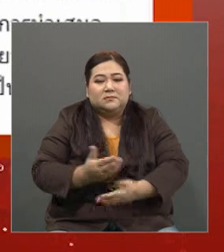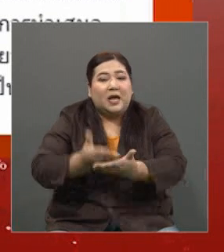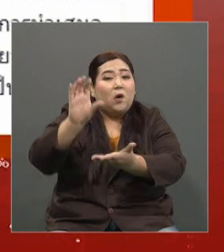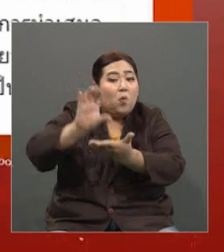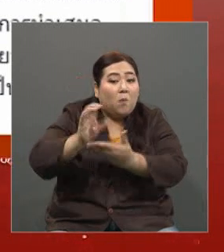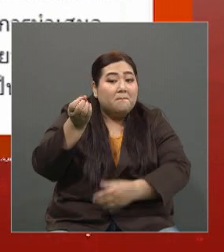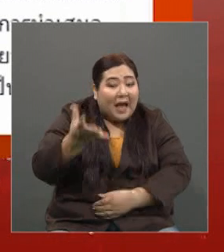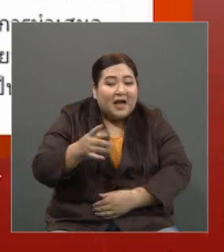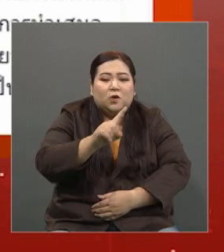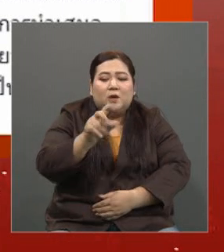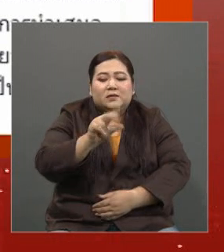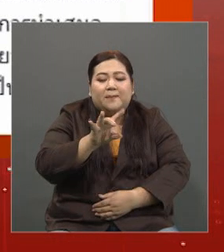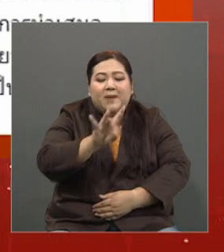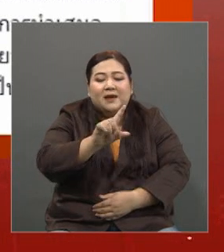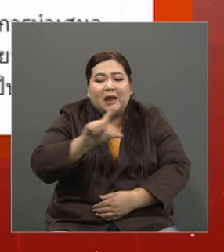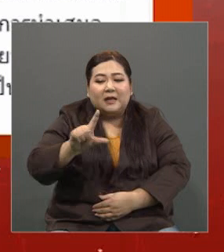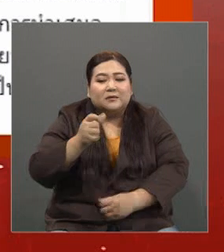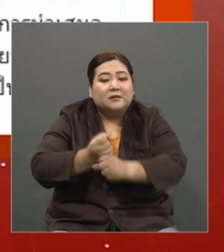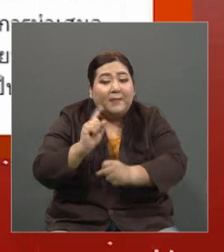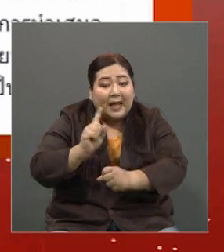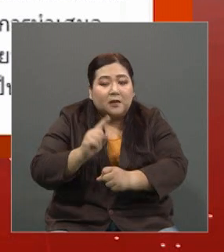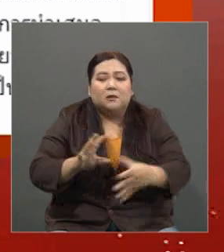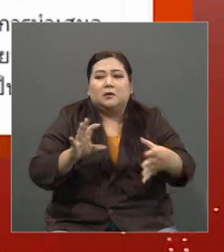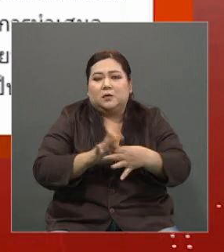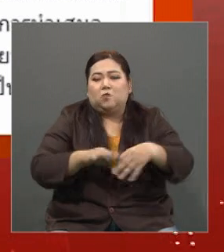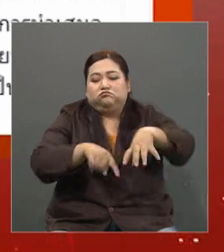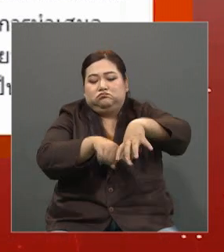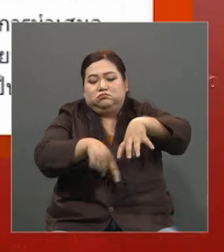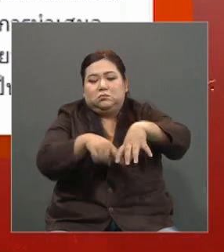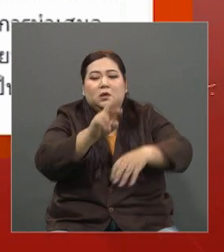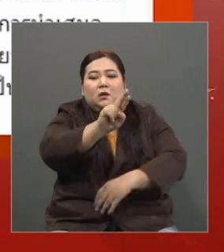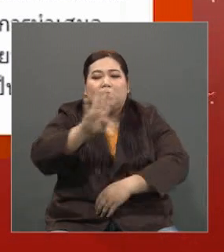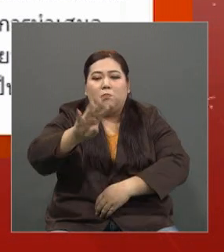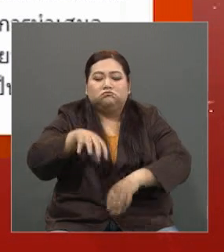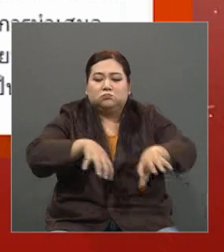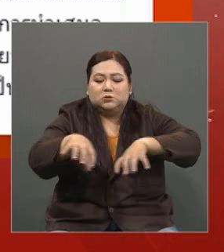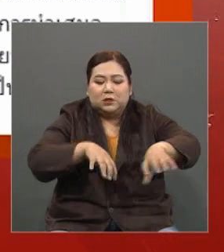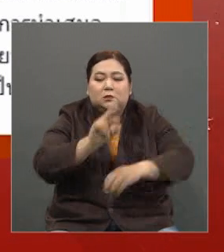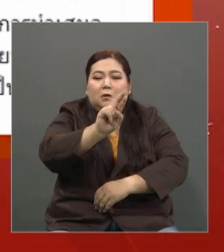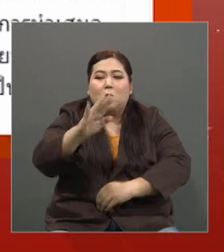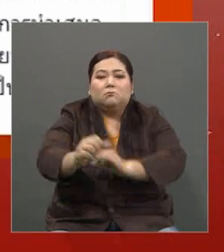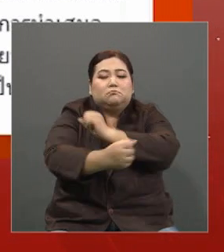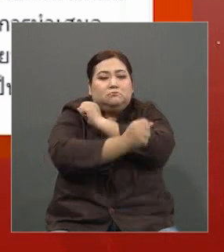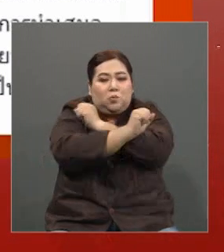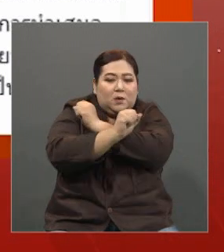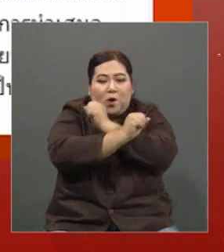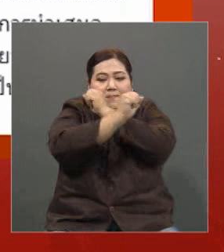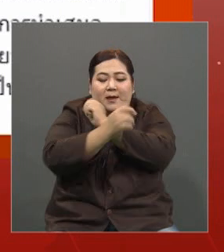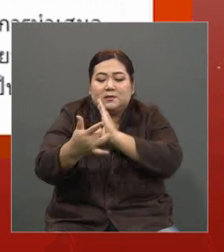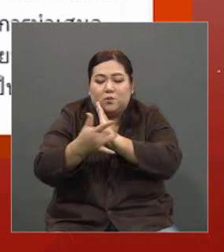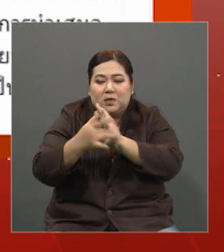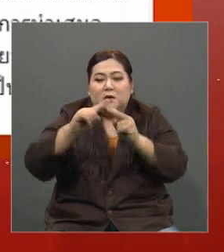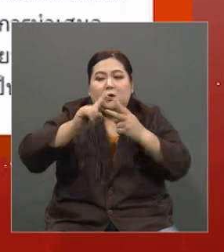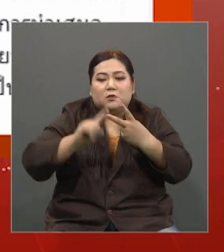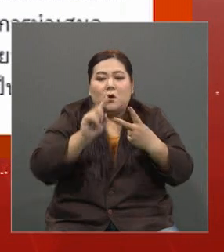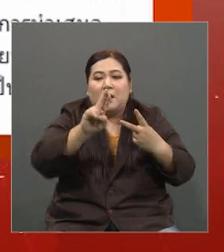ญ่ใน 138 ล้านบาทถูกจดใหเป็ค่าใช้จ่ายในการตดตงระบบรัษาคามปลอดภายและระบบตรวจจบควร